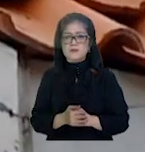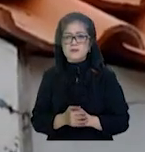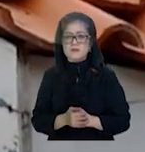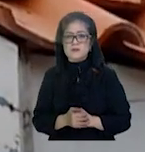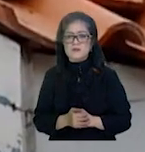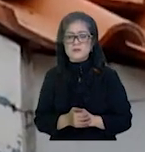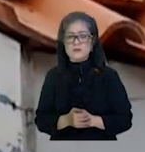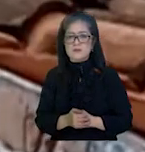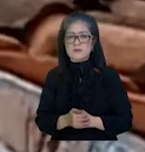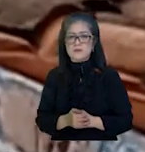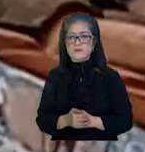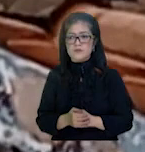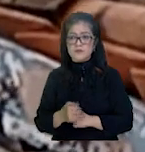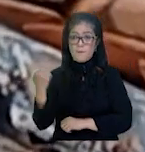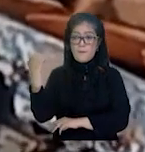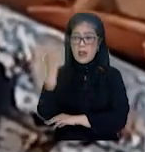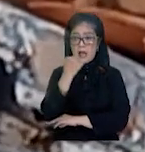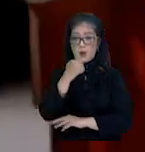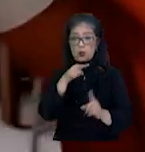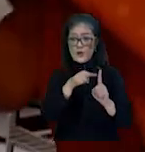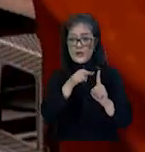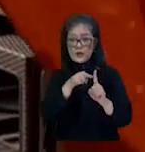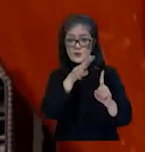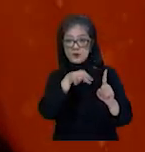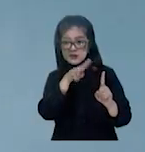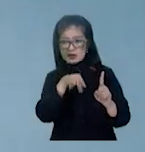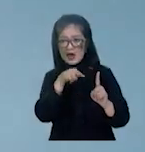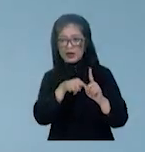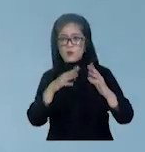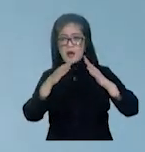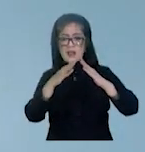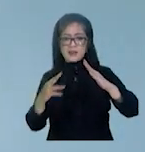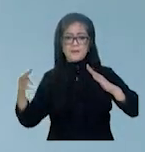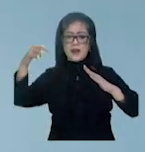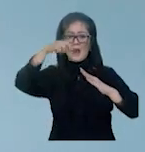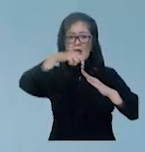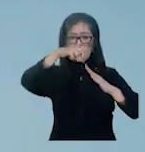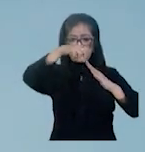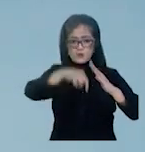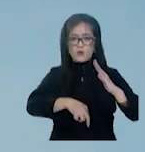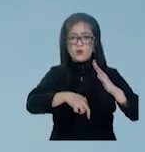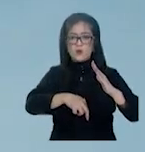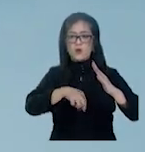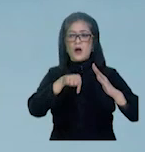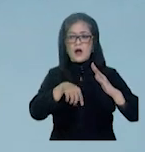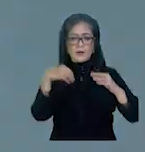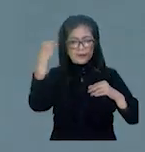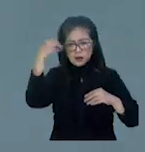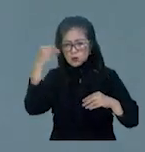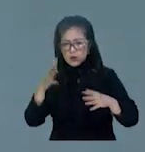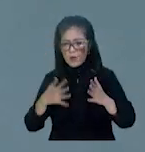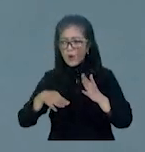Dari pemeriksaan diketahui pelaku masuk melalui atap dan menjebol plafon. Usai beraksi, pelaku kebingungan tak bisa